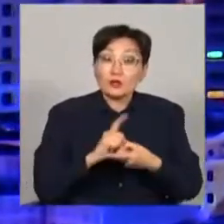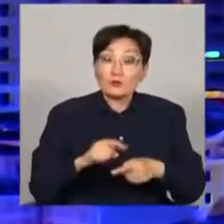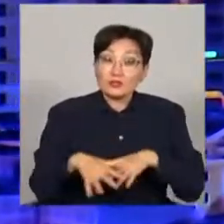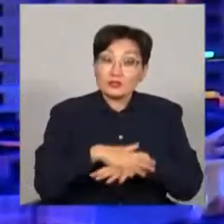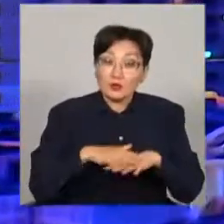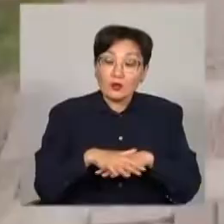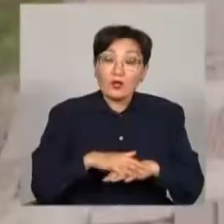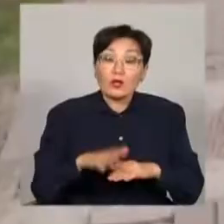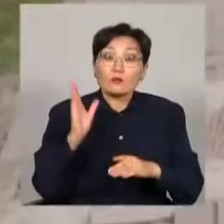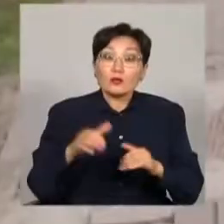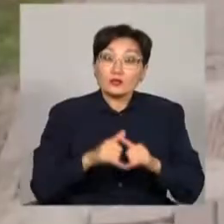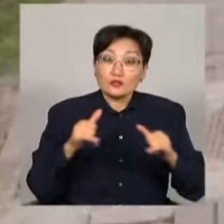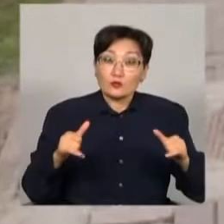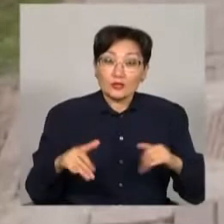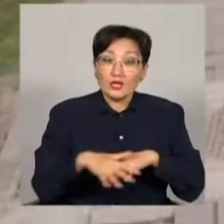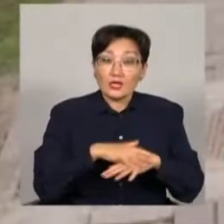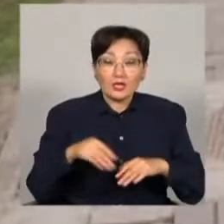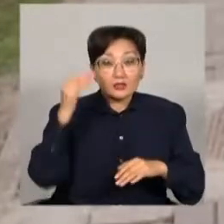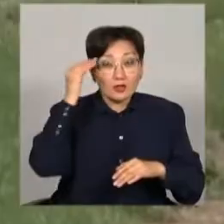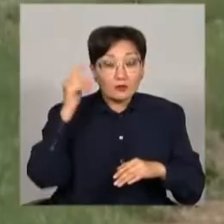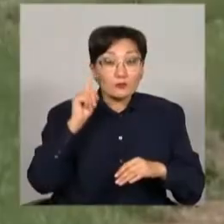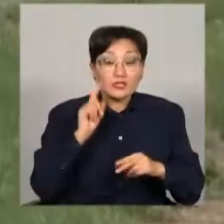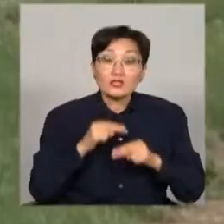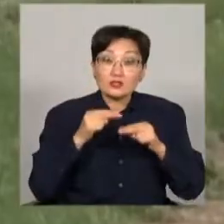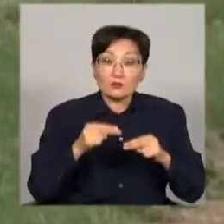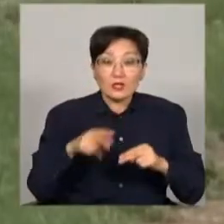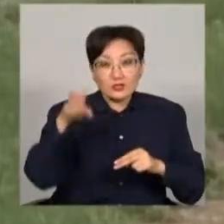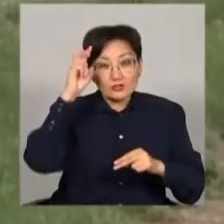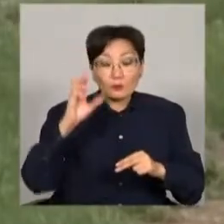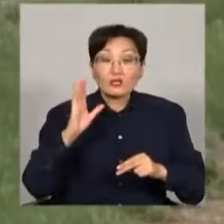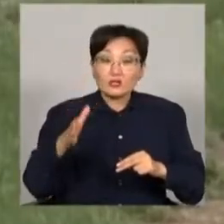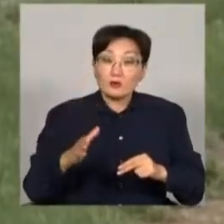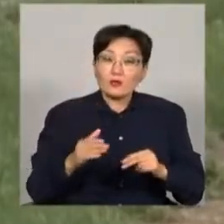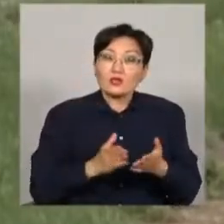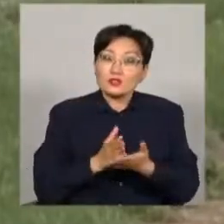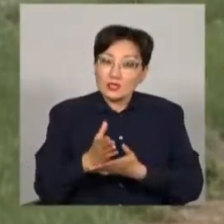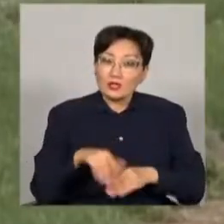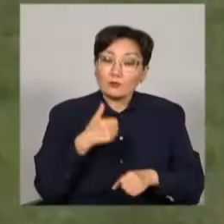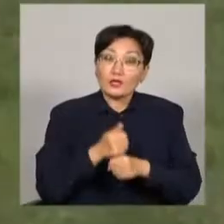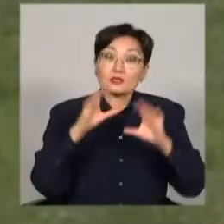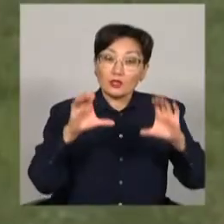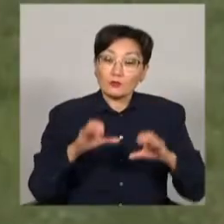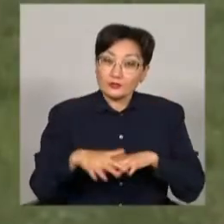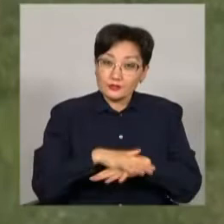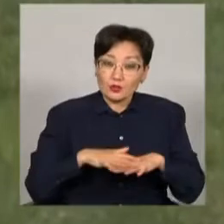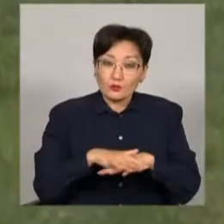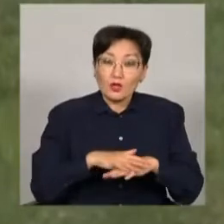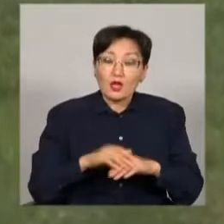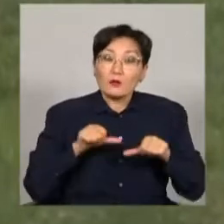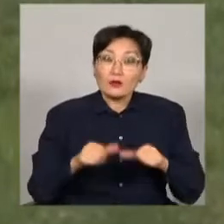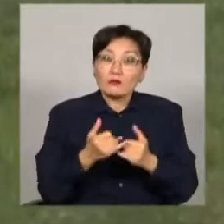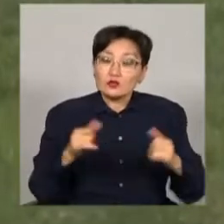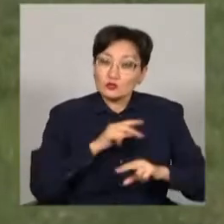қоғамның алға дамуы, халықтың үнін есту ескерілген. Сондықтан мемлекет болашағының бағдары конституция халықтың мүддесіне жұмыс істейді